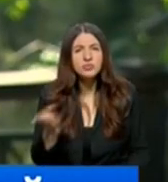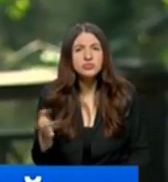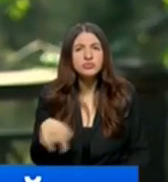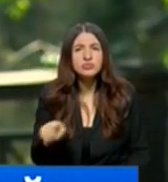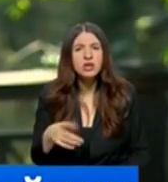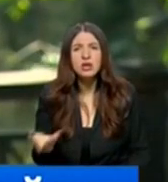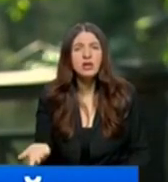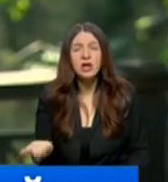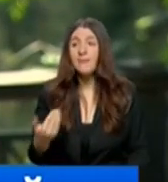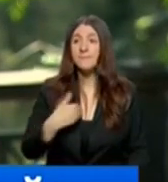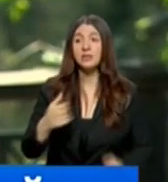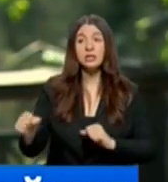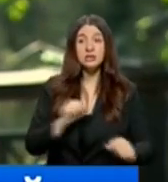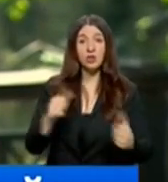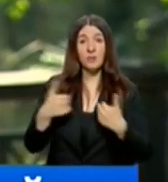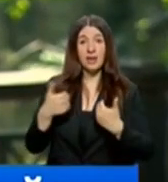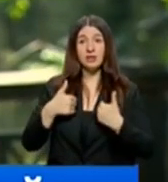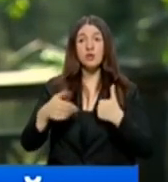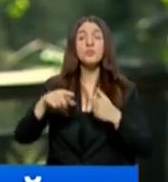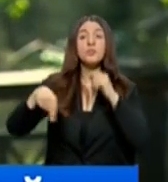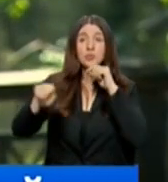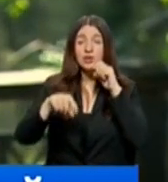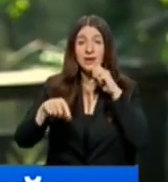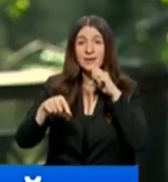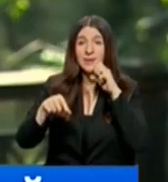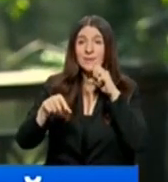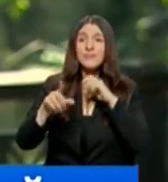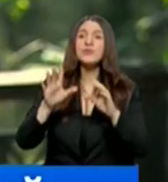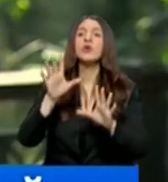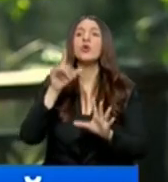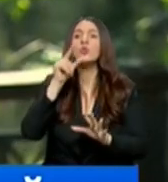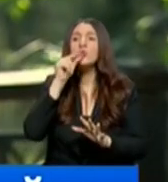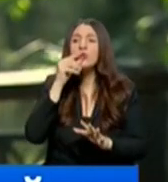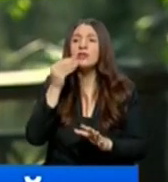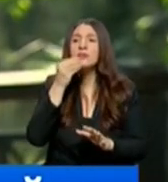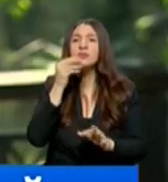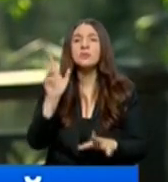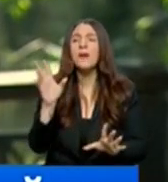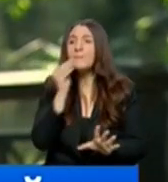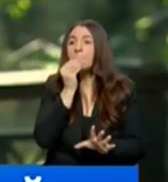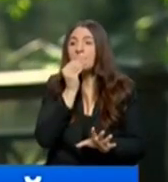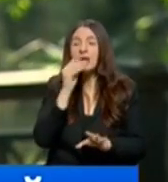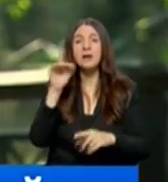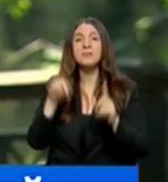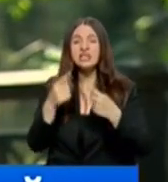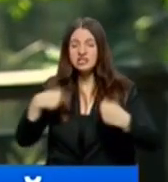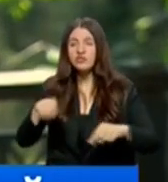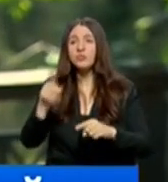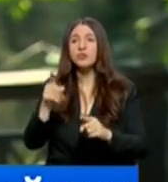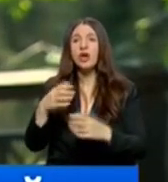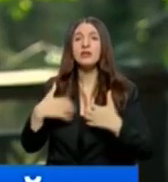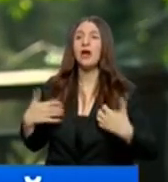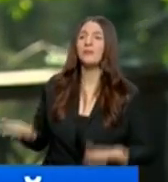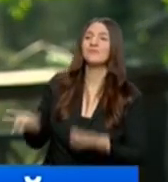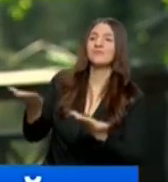bunlar? Ben isyan ediyorum. Bunlar tut yemiş bülbül gibi. Hala bazı çevreler bunları kahraman